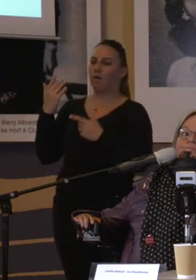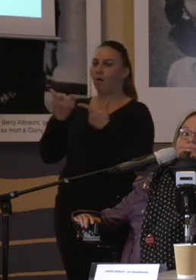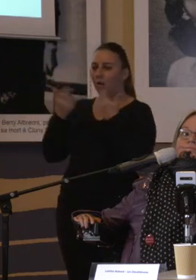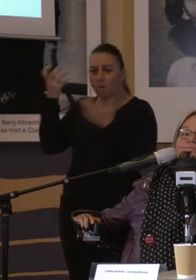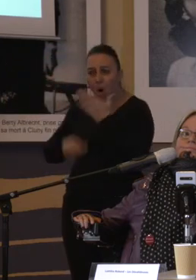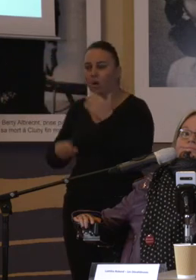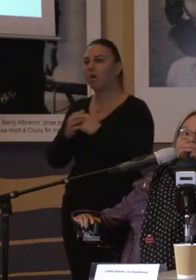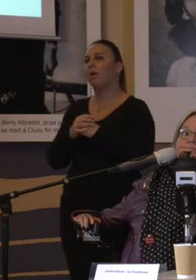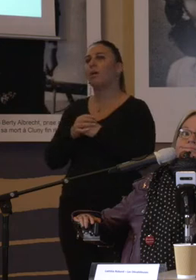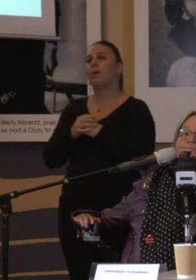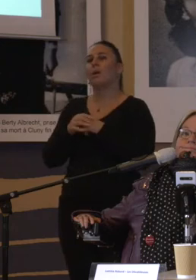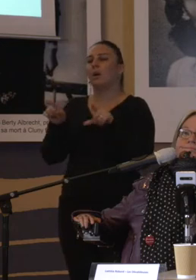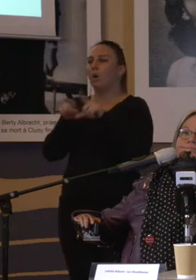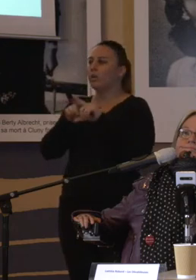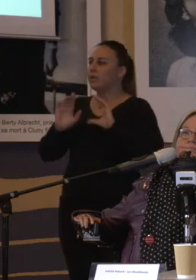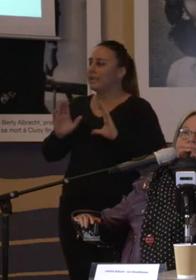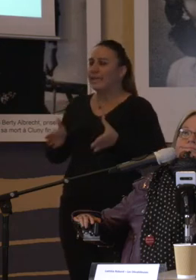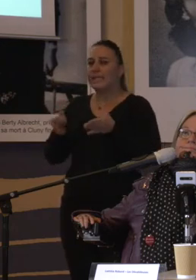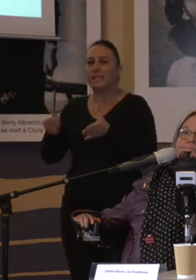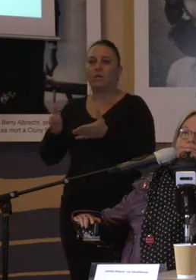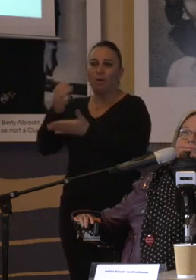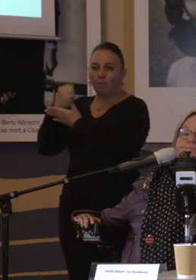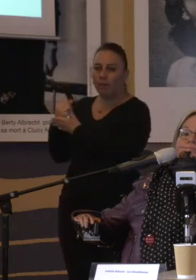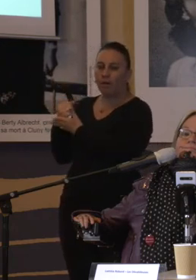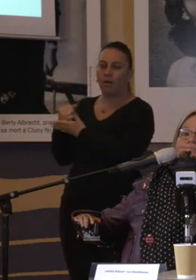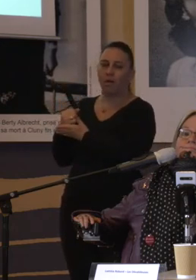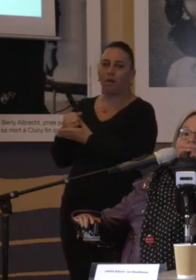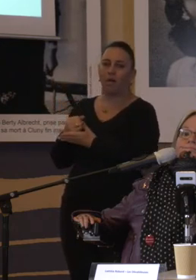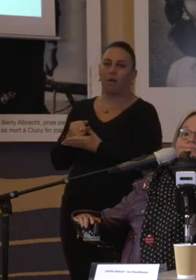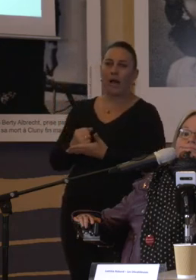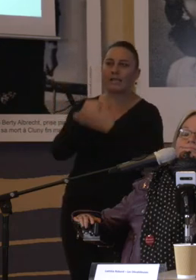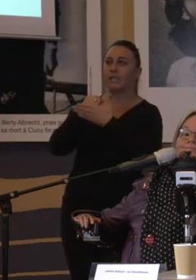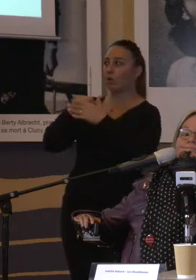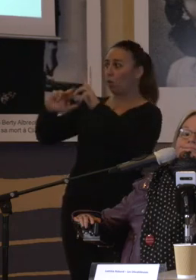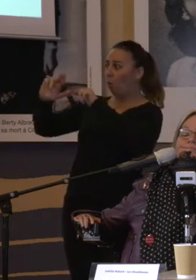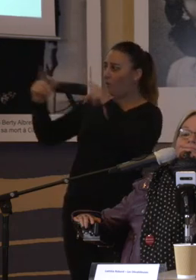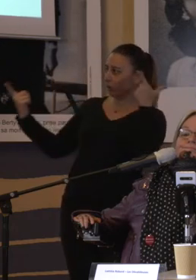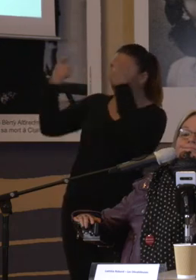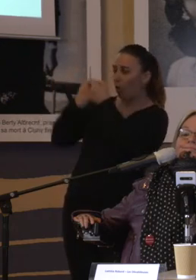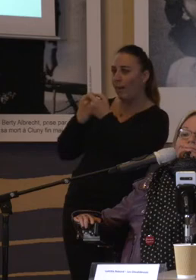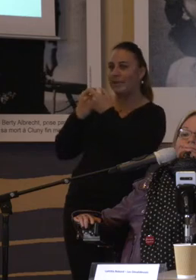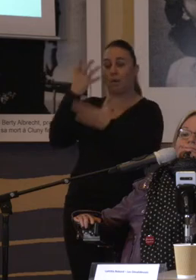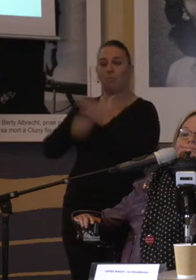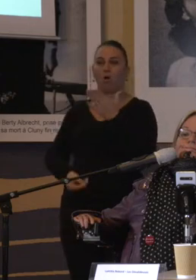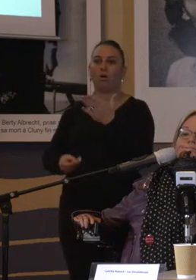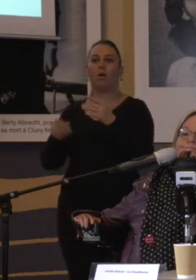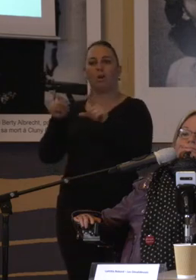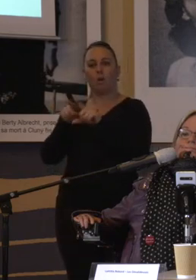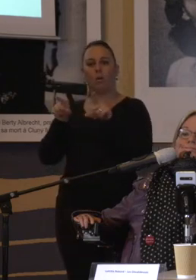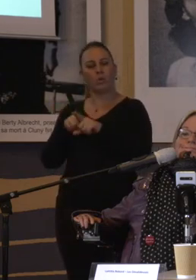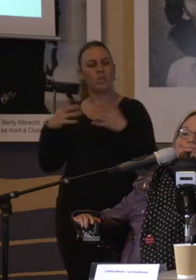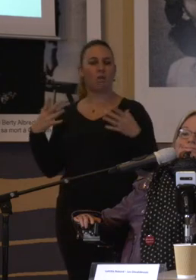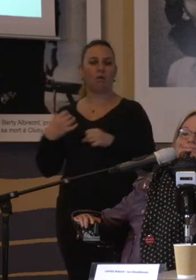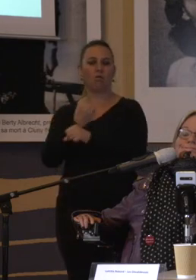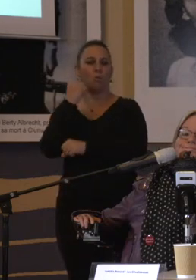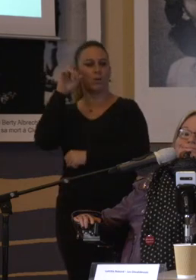L'absence de mécanisme de prise de décision assistée qui soit compatible avec la Convention et regrette les mesures qui perpétuent